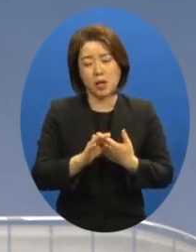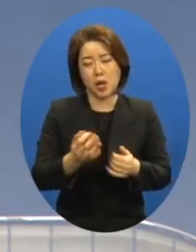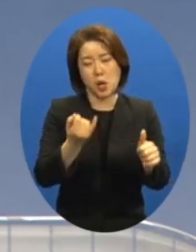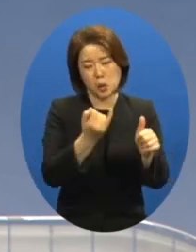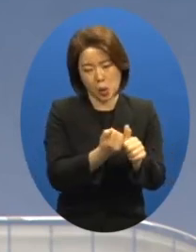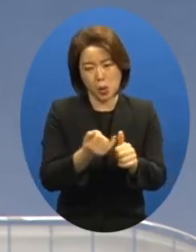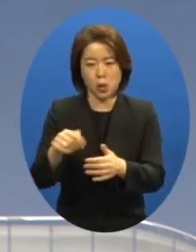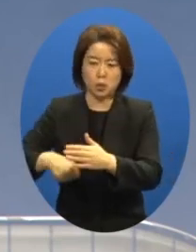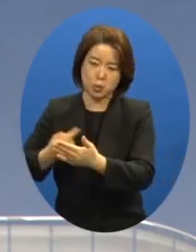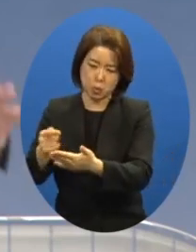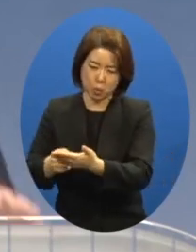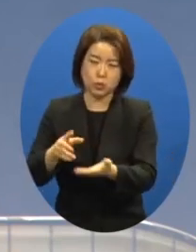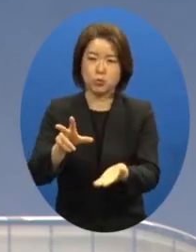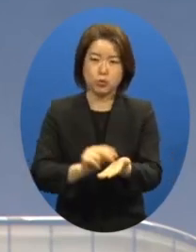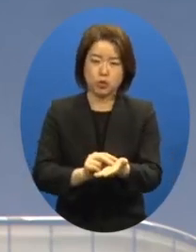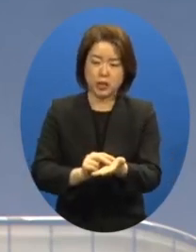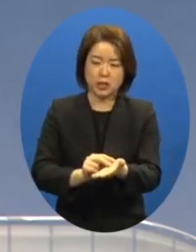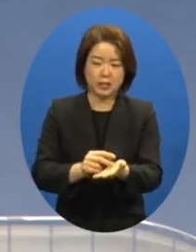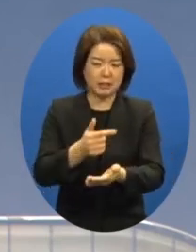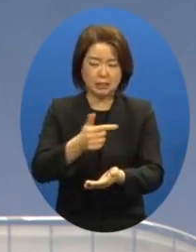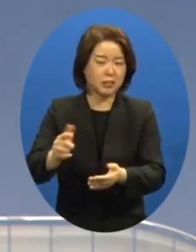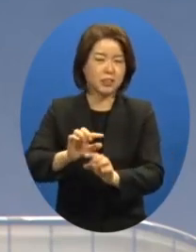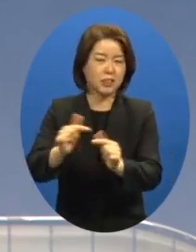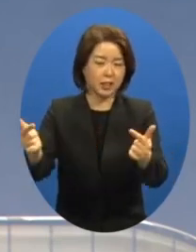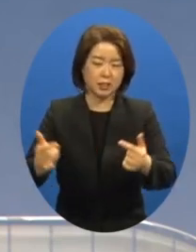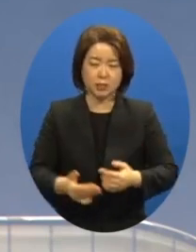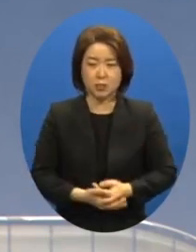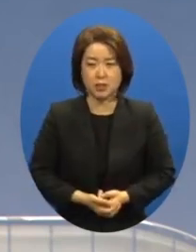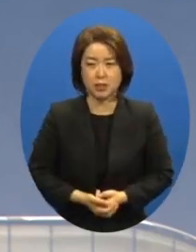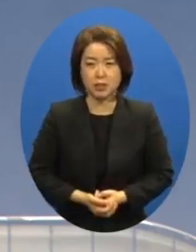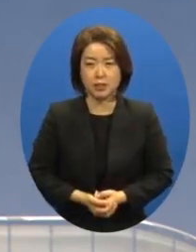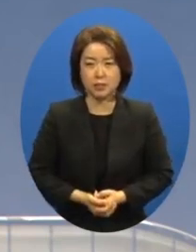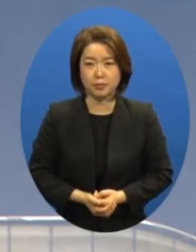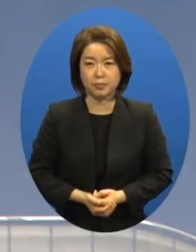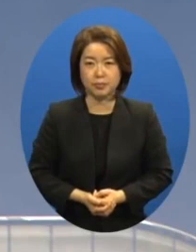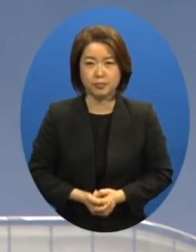그 자체가 큰 문제가 되는게 아닌 겁니다